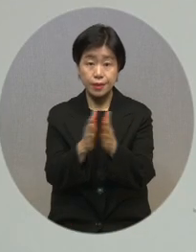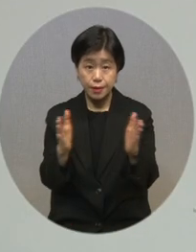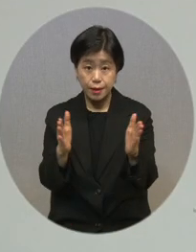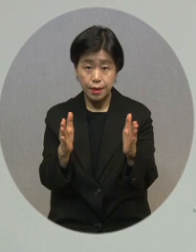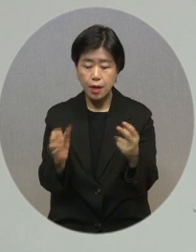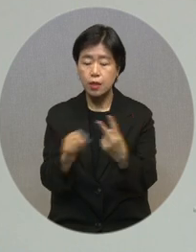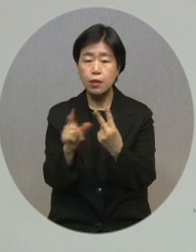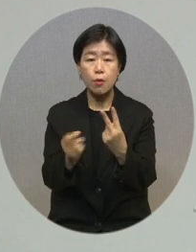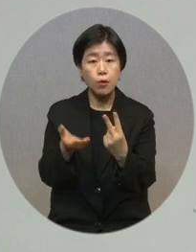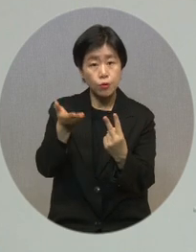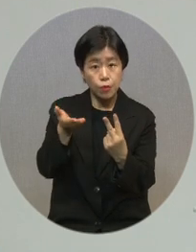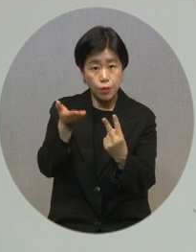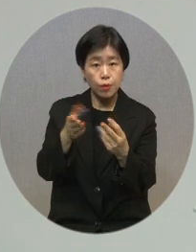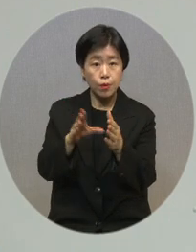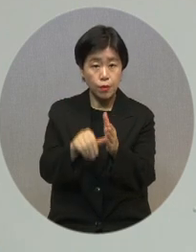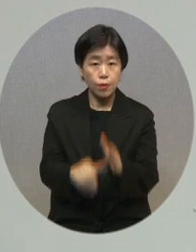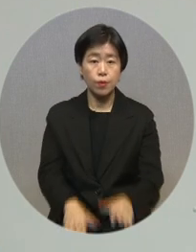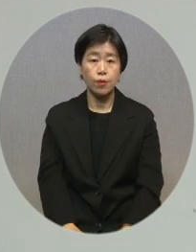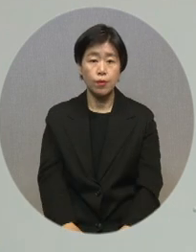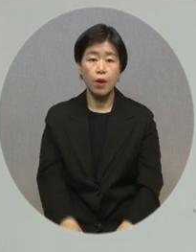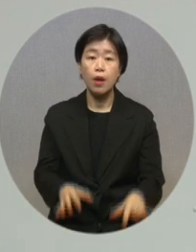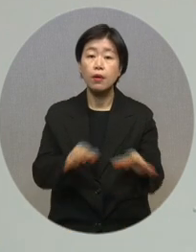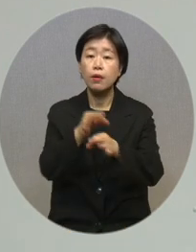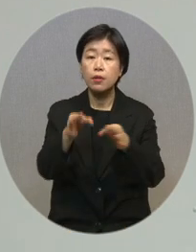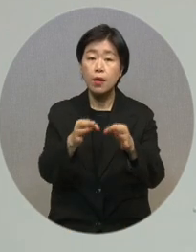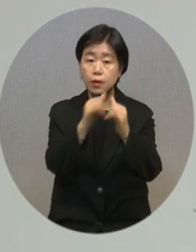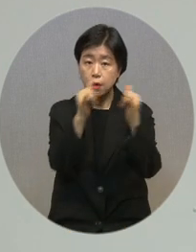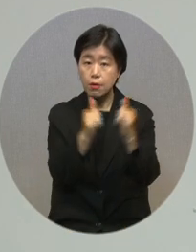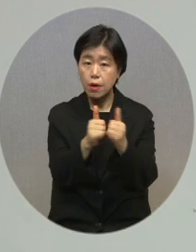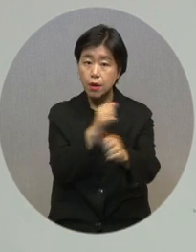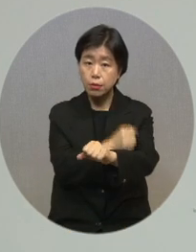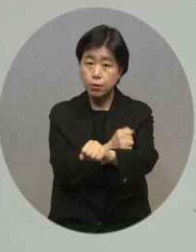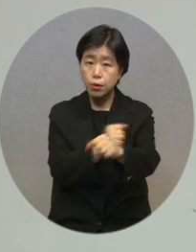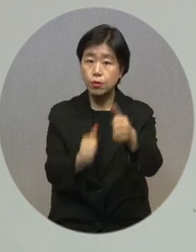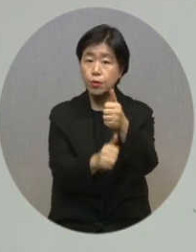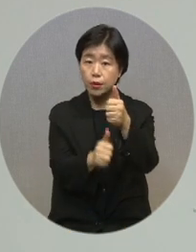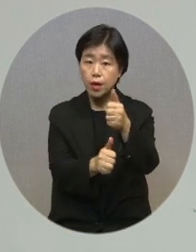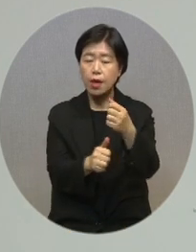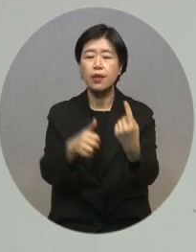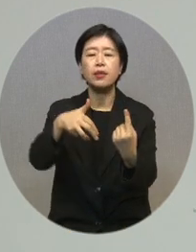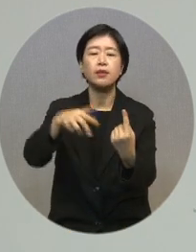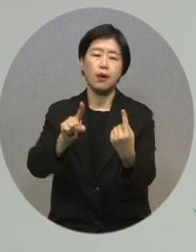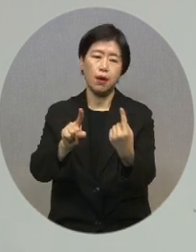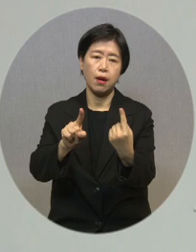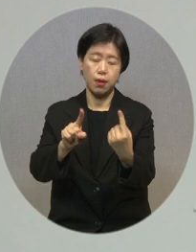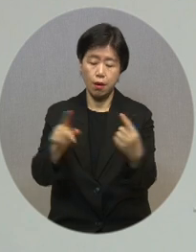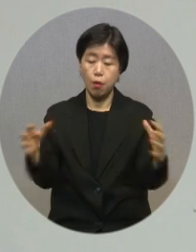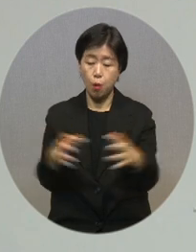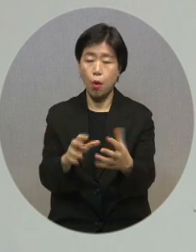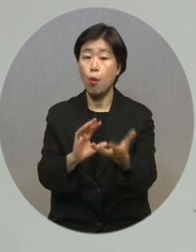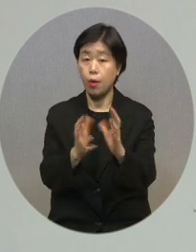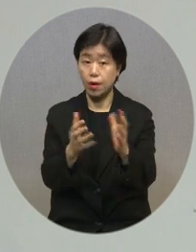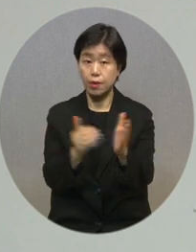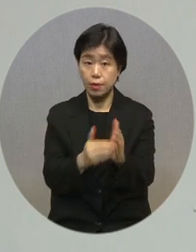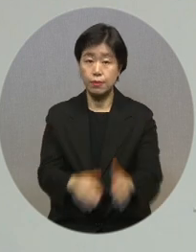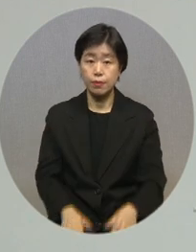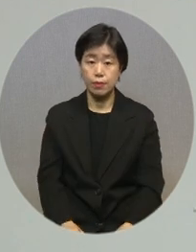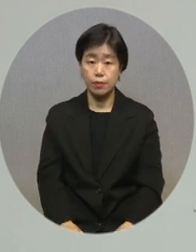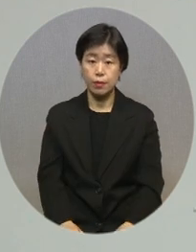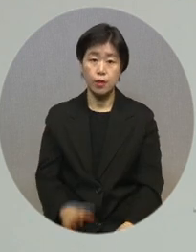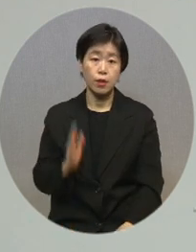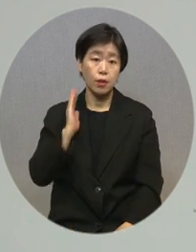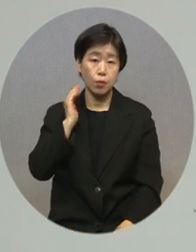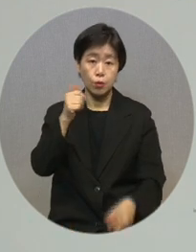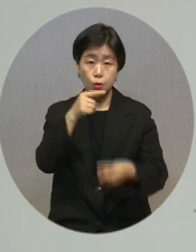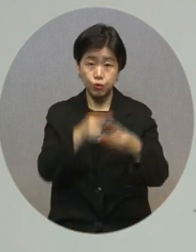초에 그 경제사회노동위원회 1차 본회의를 했습니다. 처음으로 네. 이제 노사정 윤석열 정부의 노사정